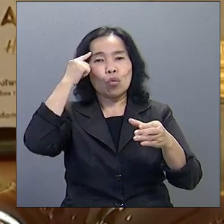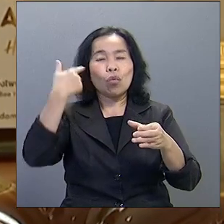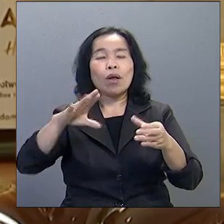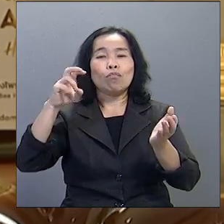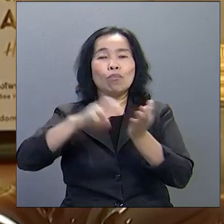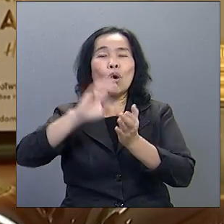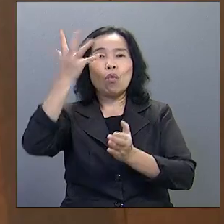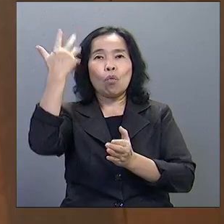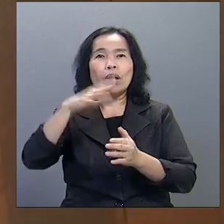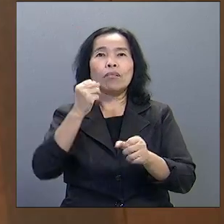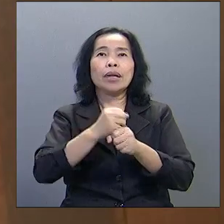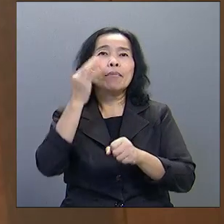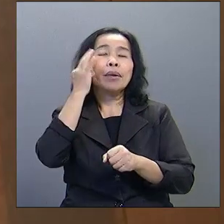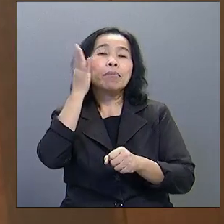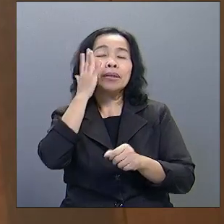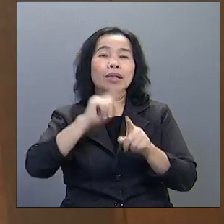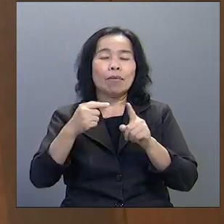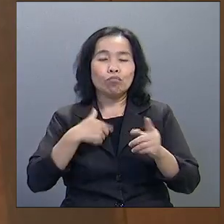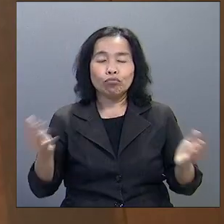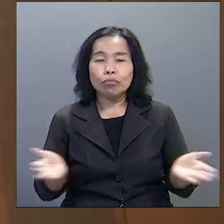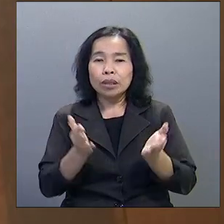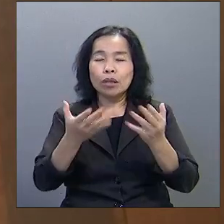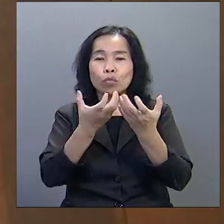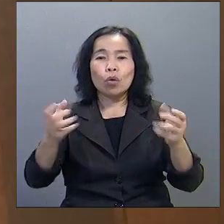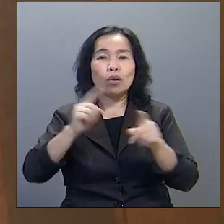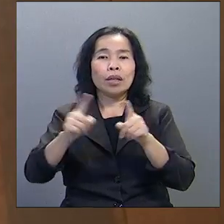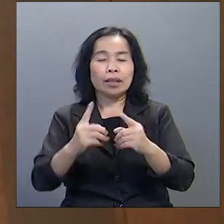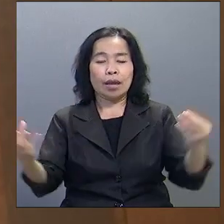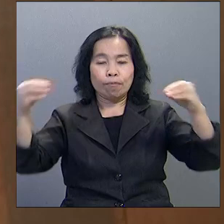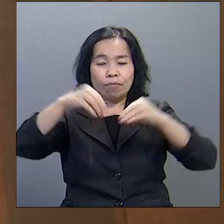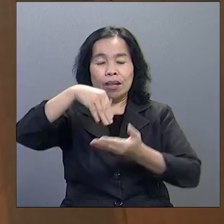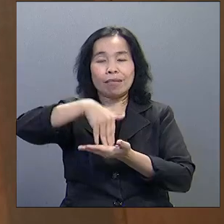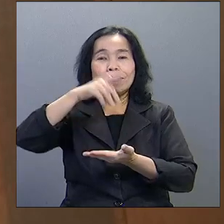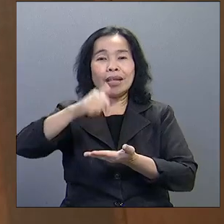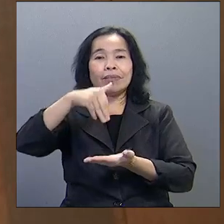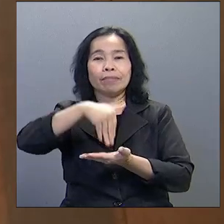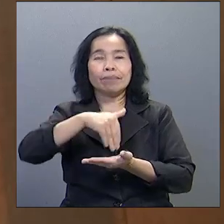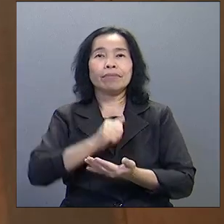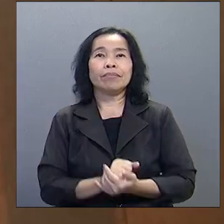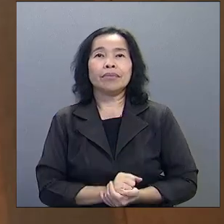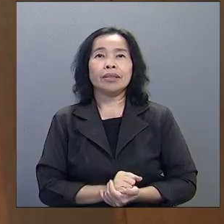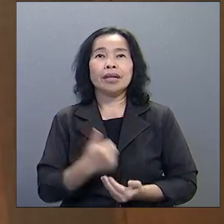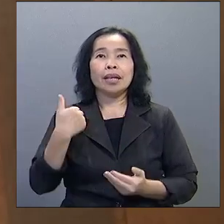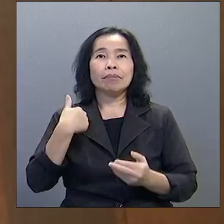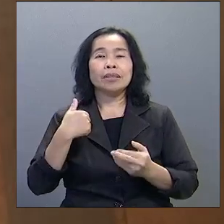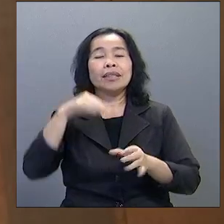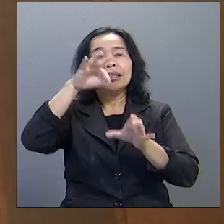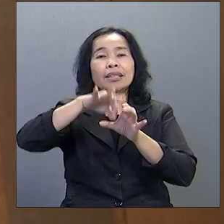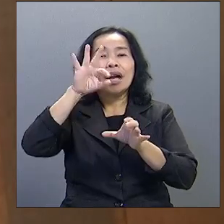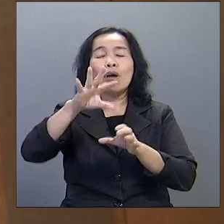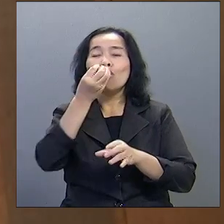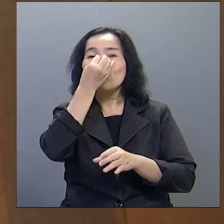อะไรเงี้ยฮะแล้วก็พยายามเอาผลักดันเอาตัวผลิตภัณฑ์ต่างๆของเกษตรกรมาไว้ที่เราด้วยฮะก็จะมีชากุหลาบจาก